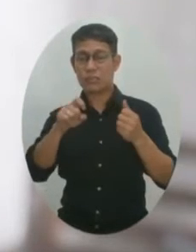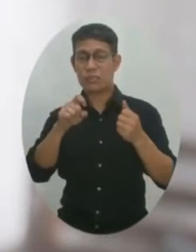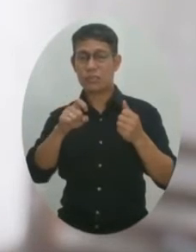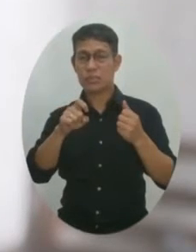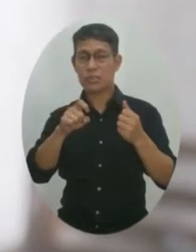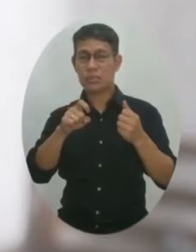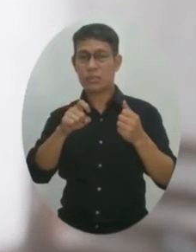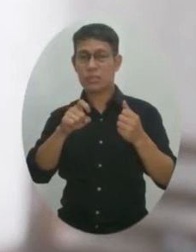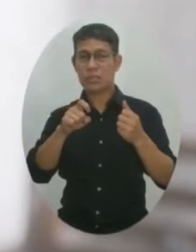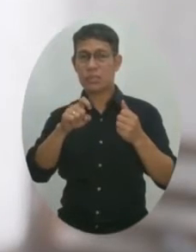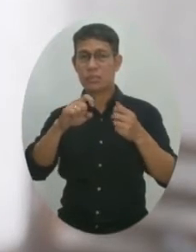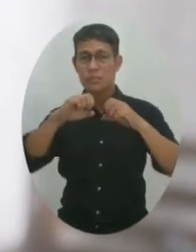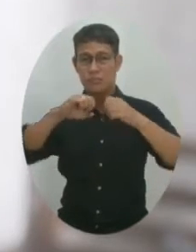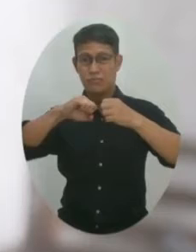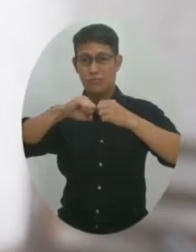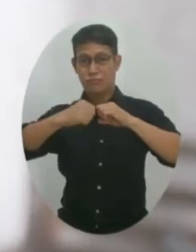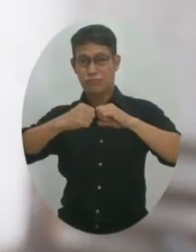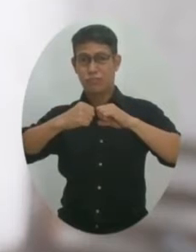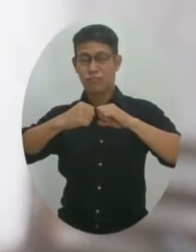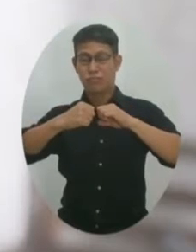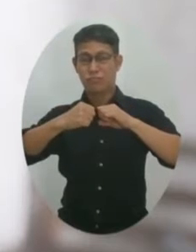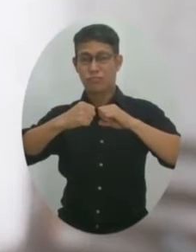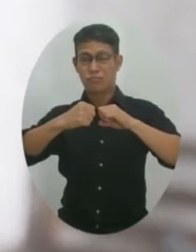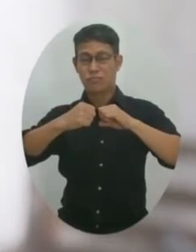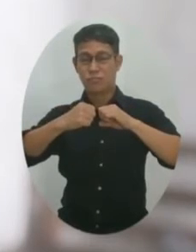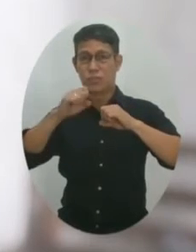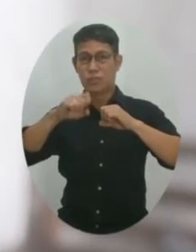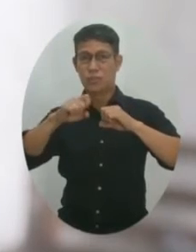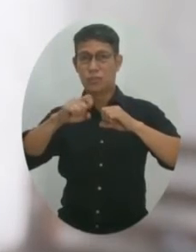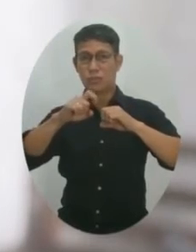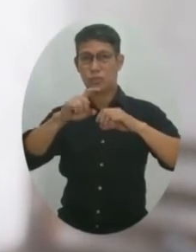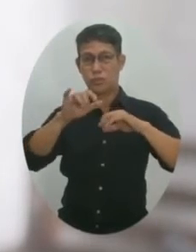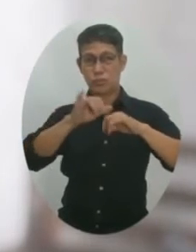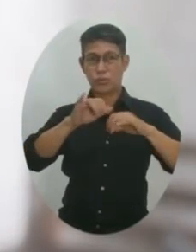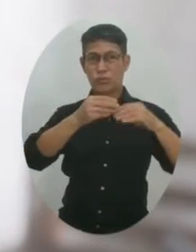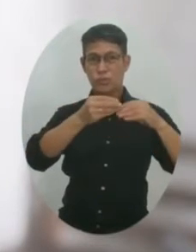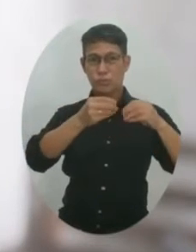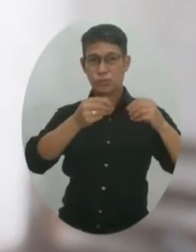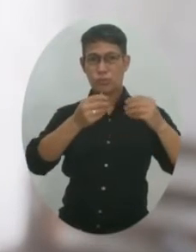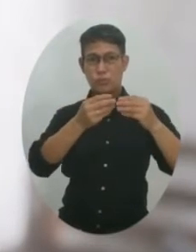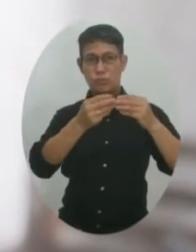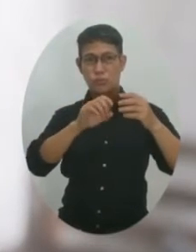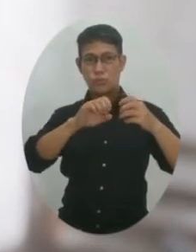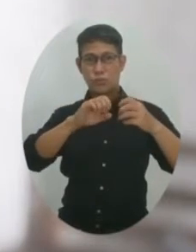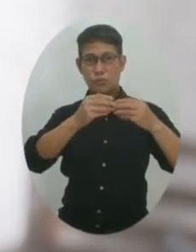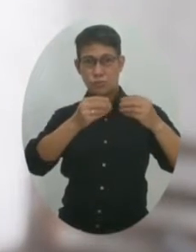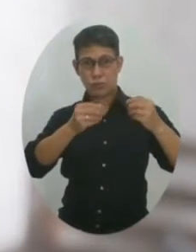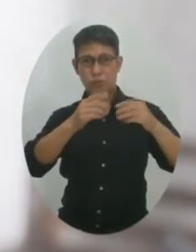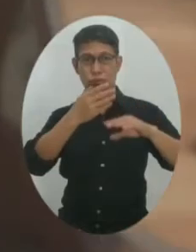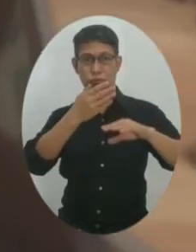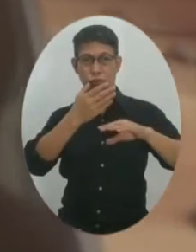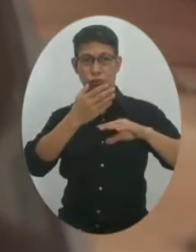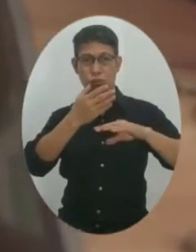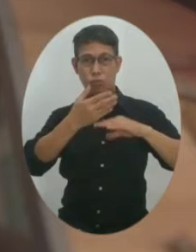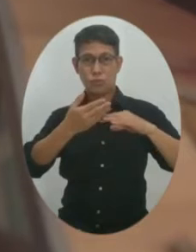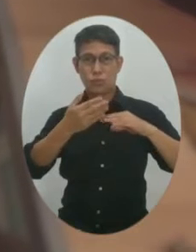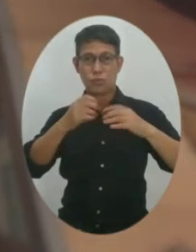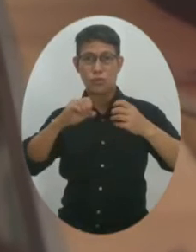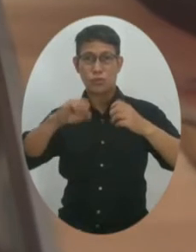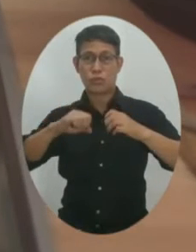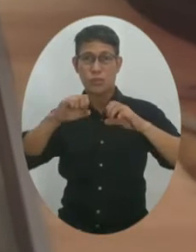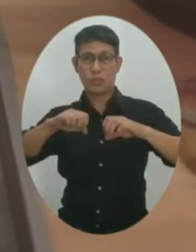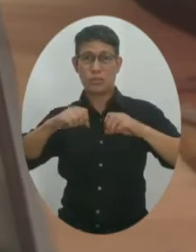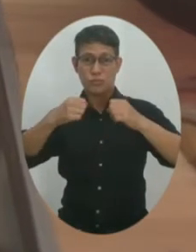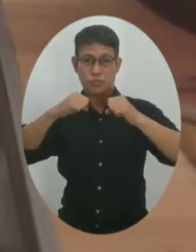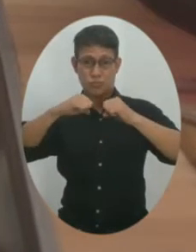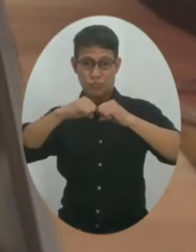yun sabi mo ano, dislocate nga daw. Nag-heal yung wound, tapos dislocate po yung ano ko. So magiging